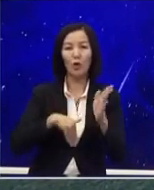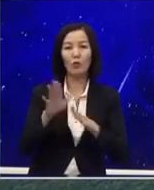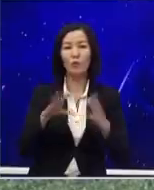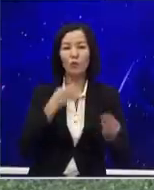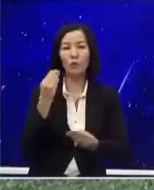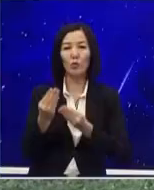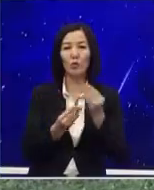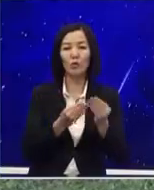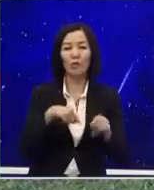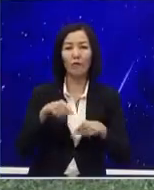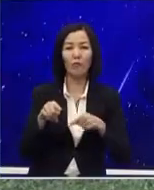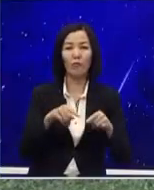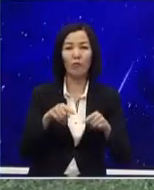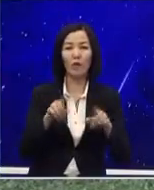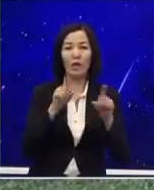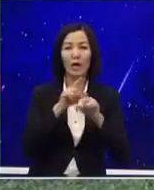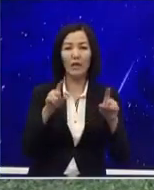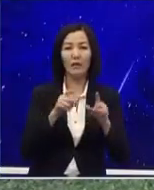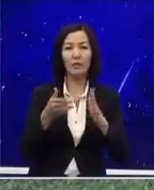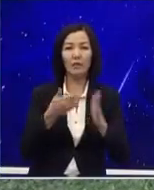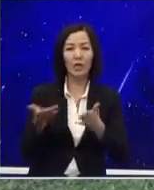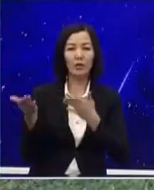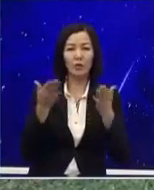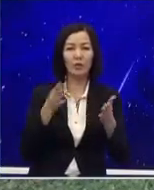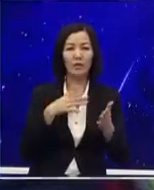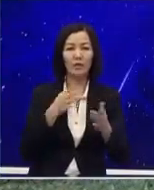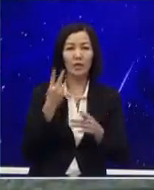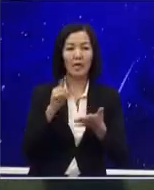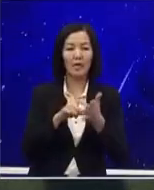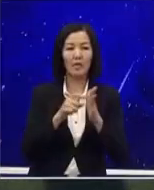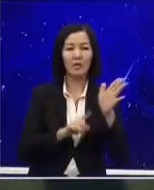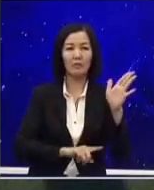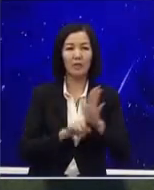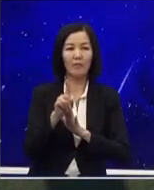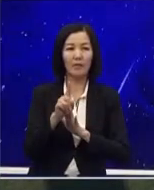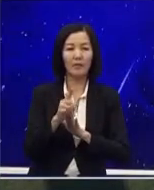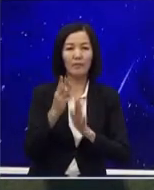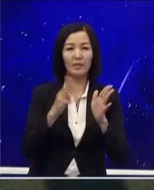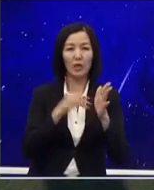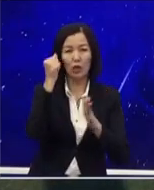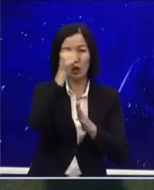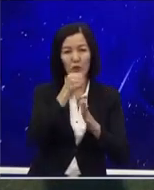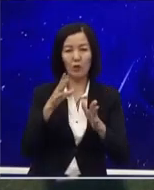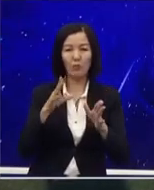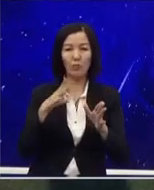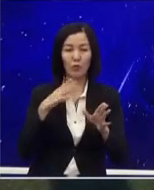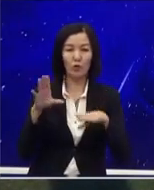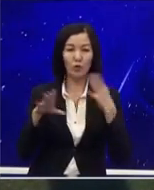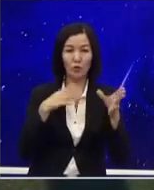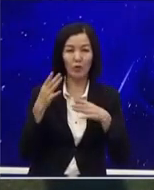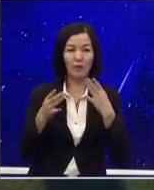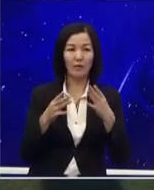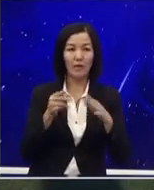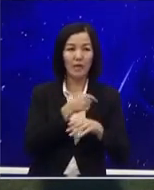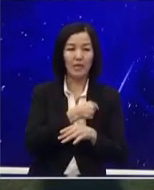футбол академиясы шақырту алып отыр. Жалпы 2-ші сыныптан бері футболмен айналысып жүрмін. 8 жылдай болды. Негізгі біздің тренер